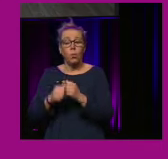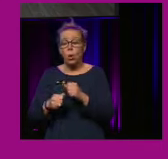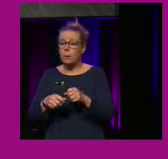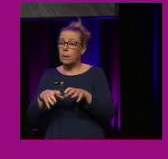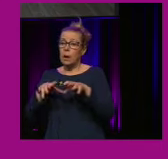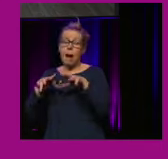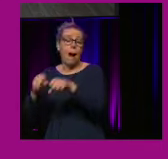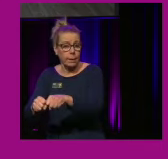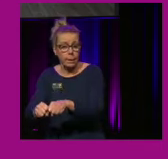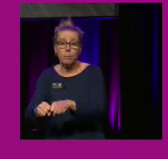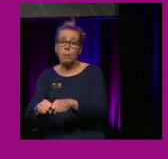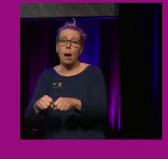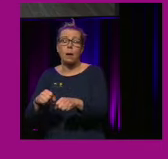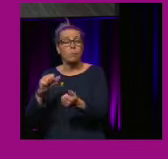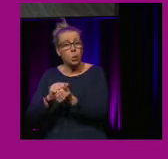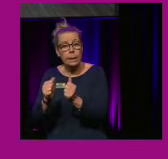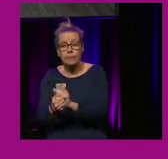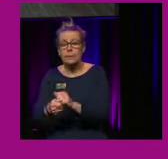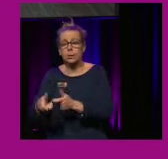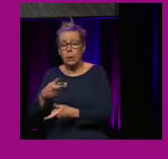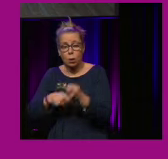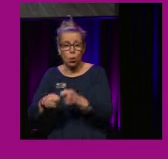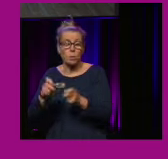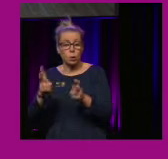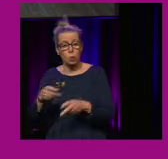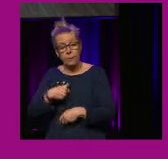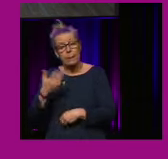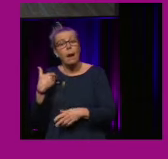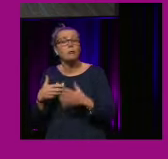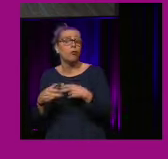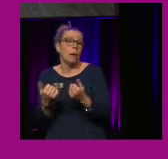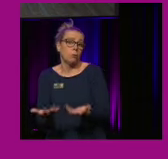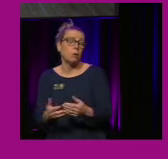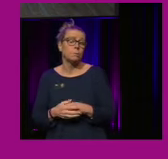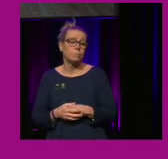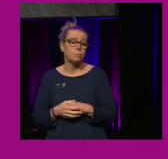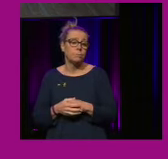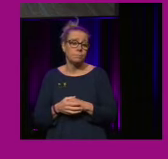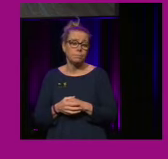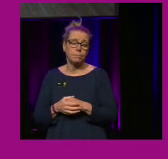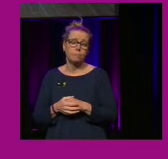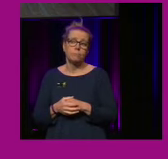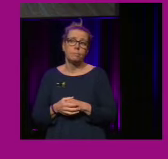annat på det sättet som man ska kunna göra idag. Och då,